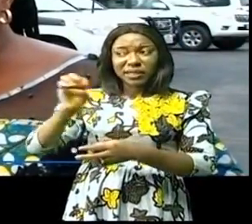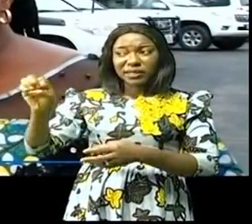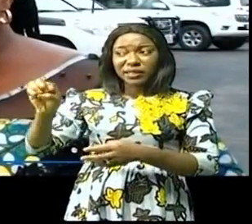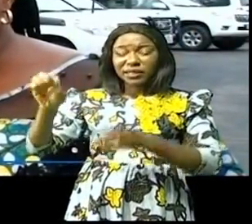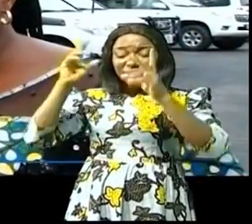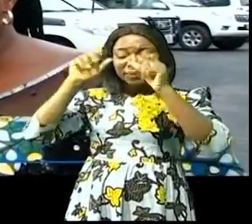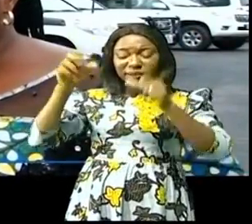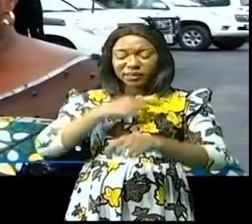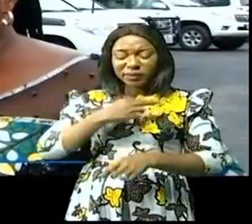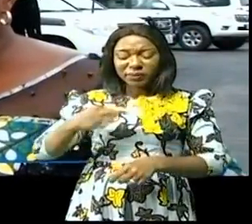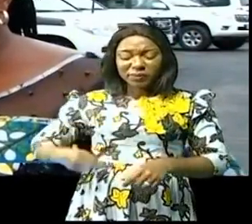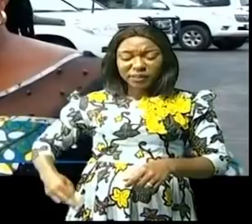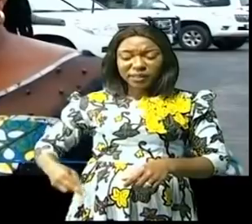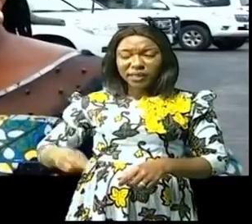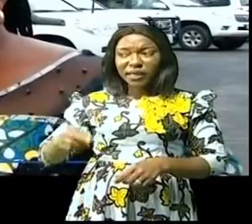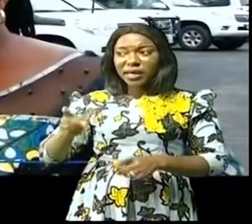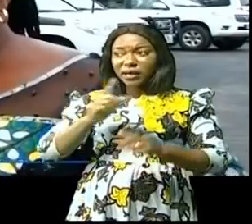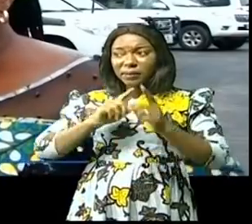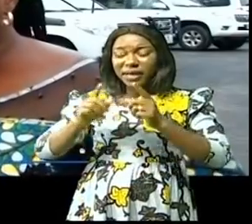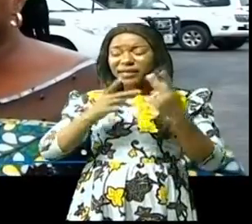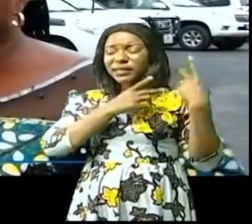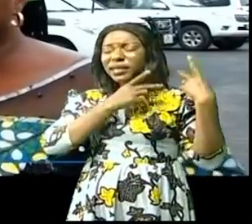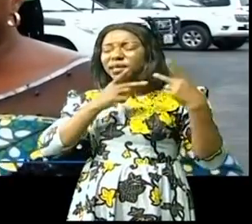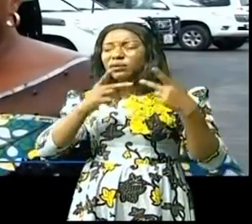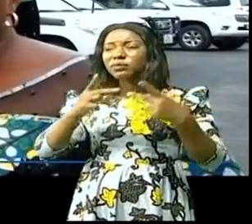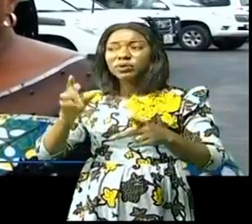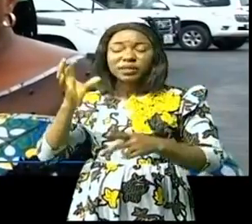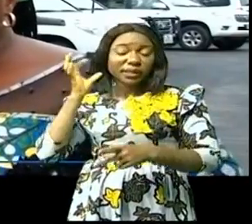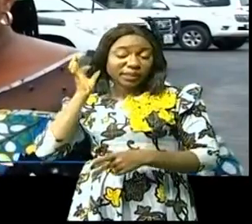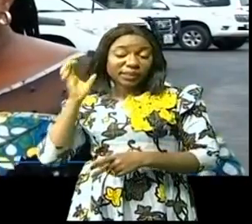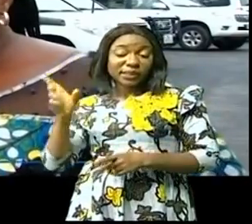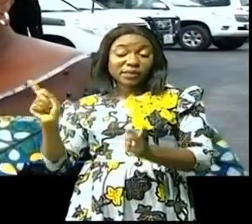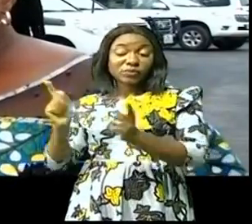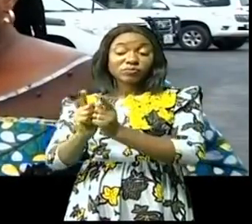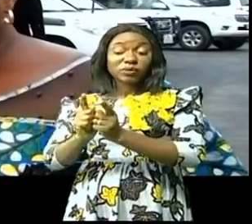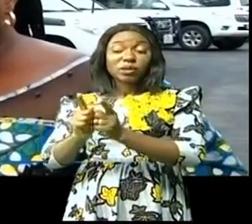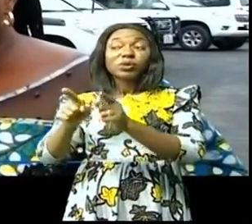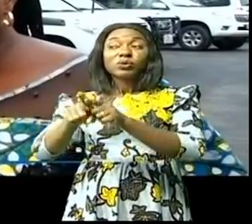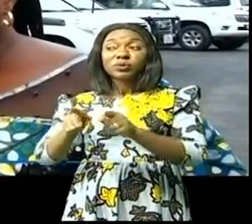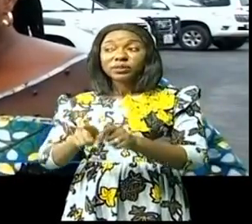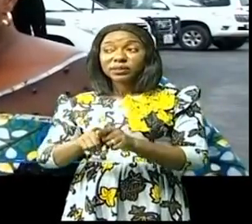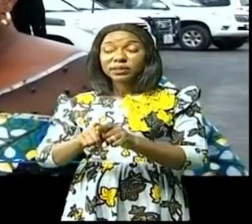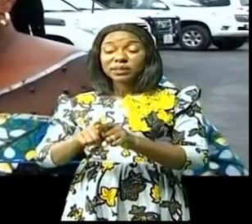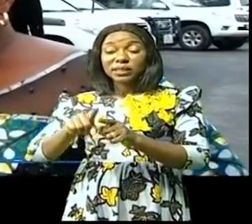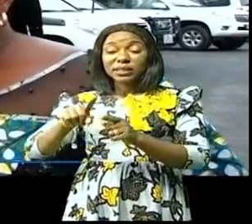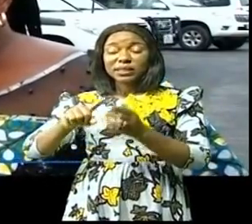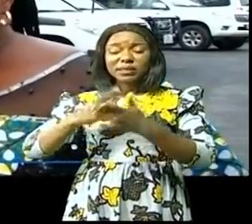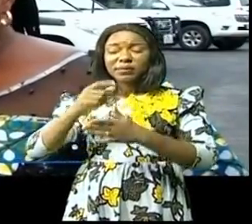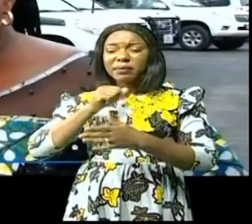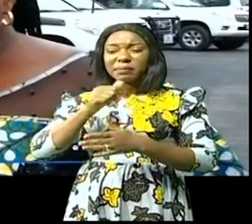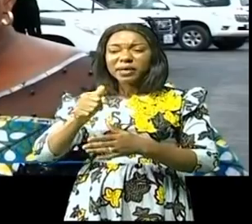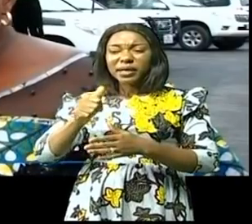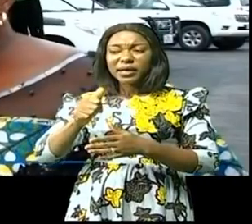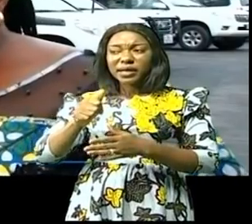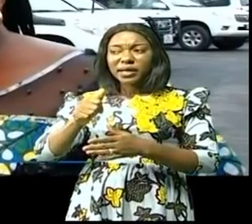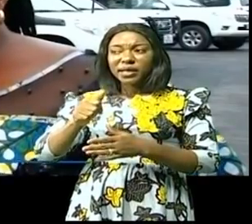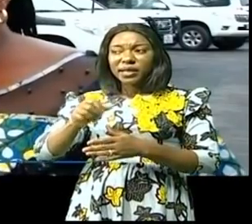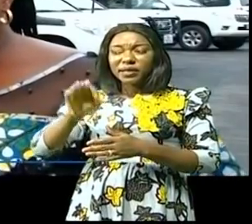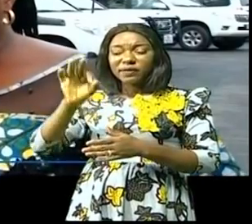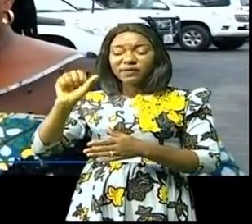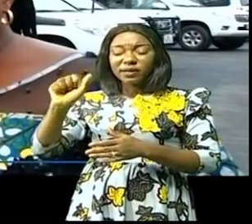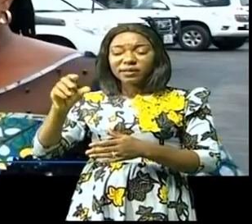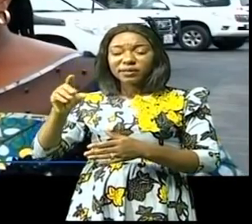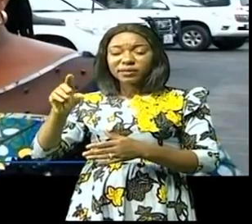l'initiative, à partir de Nairobi, de rencontrer les groupes armés. Ce n'est pas que les phares de scène ne sont pas en mesure